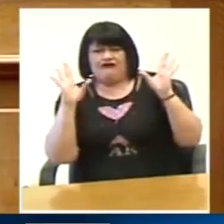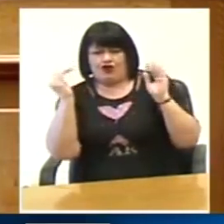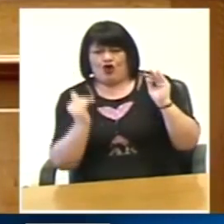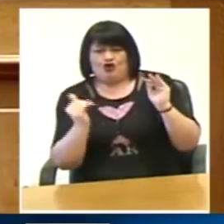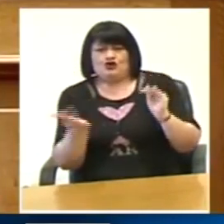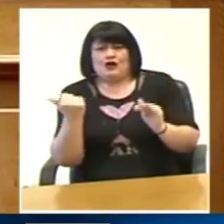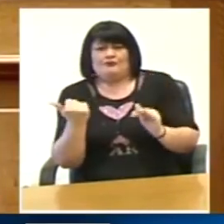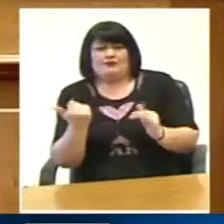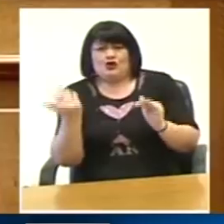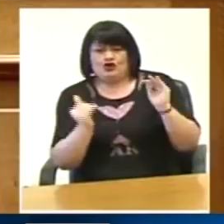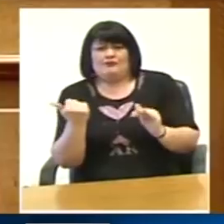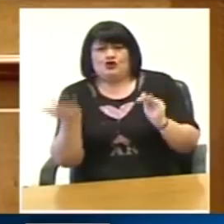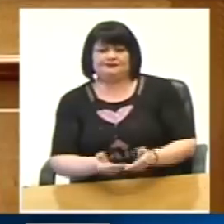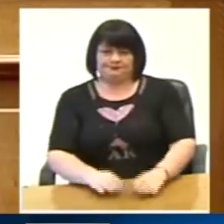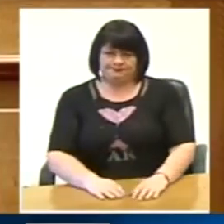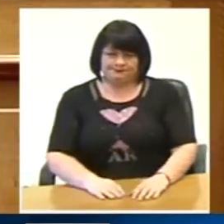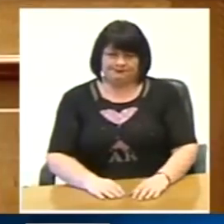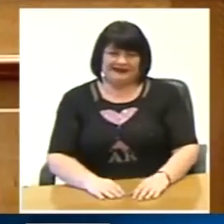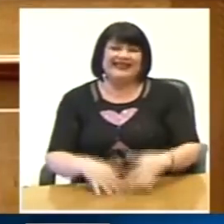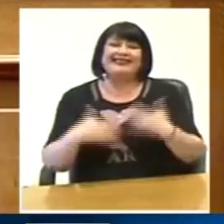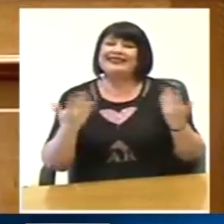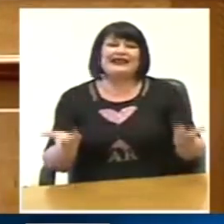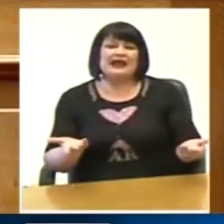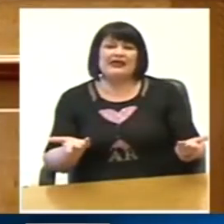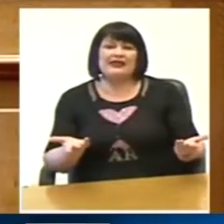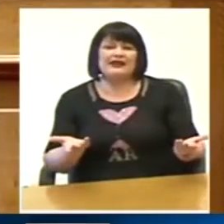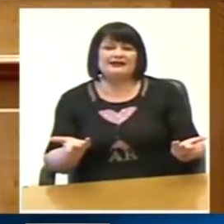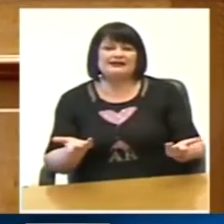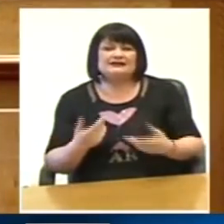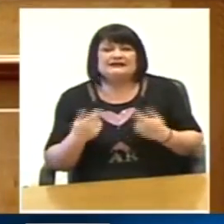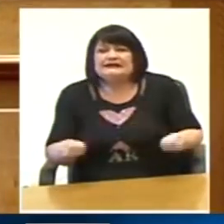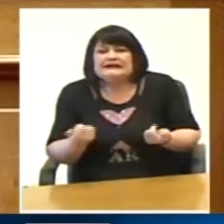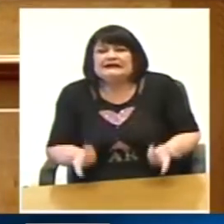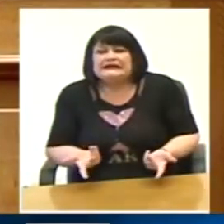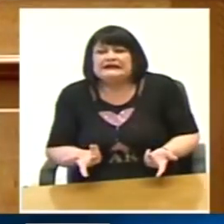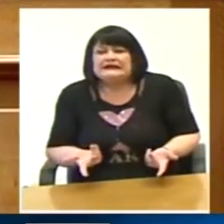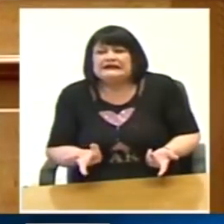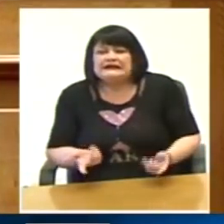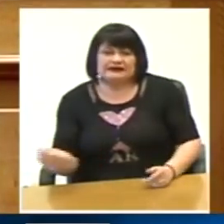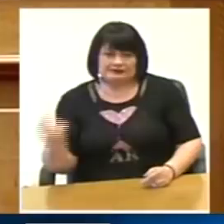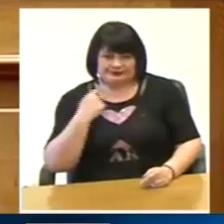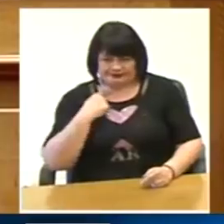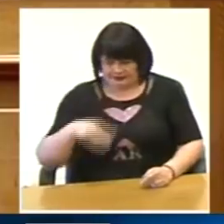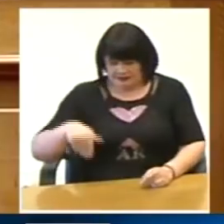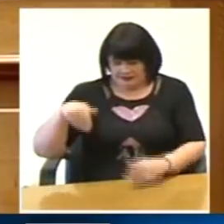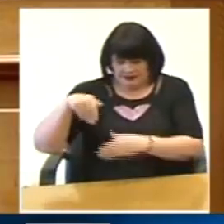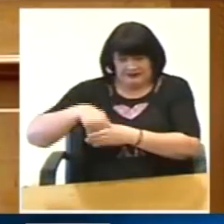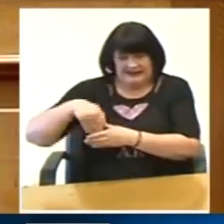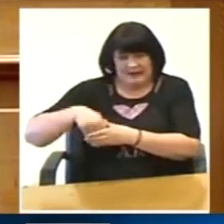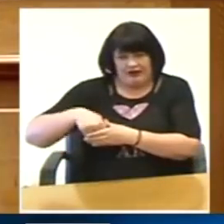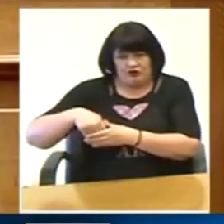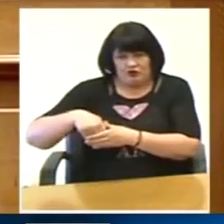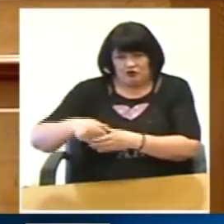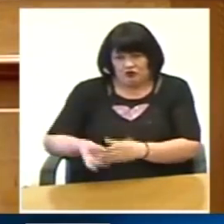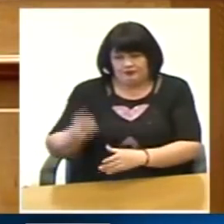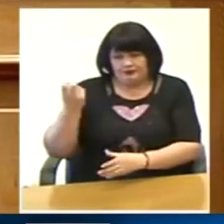μέτρο. Δηλαδή διάλεξε από ποια θέση θα χάσεις. Θα χάσεις από την τσέπη της μείωσης του